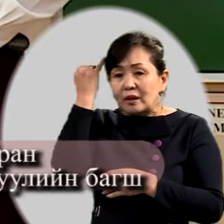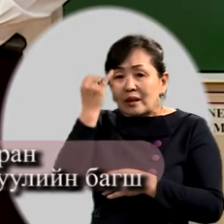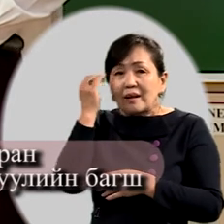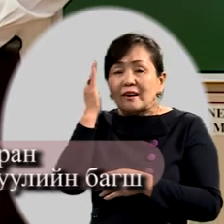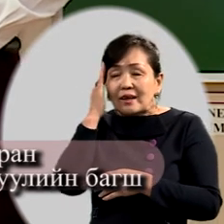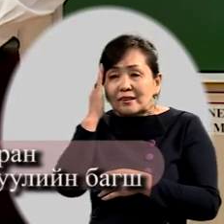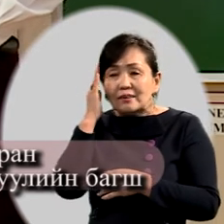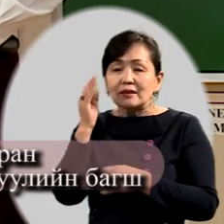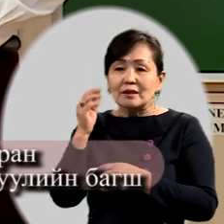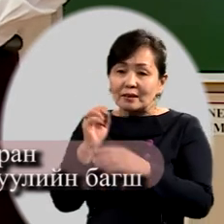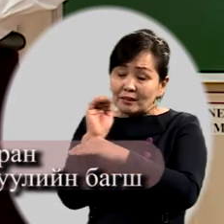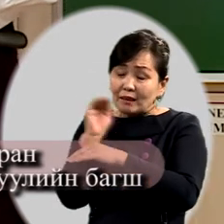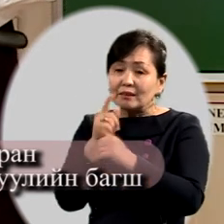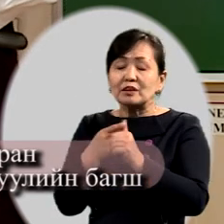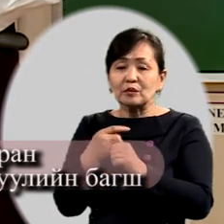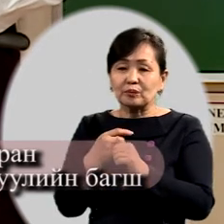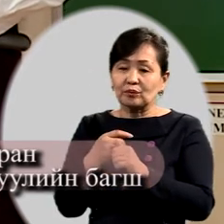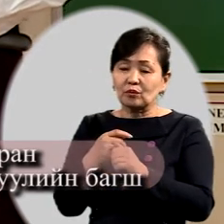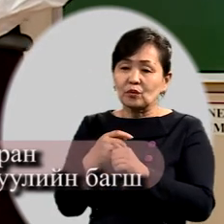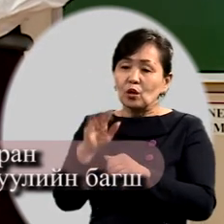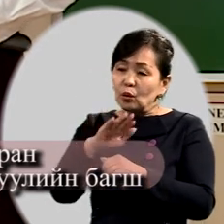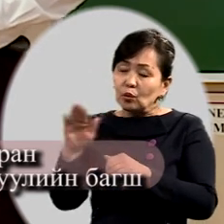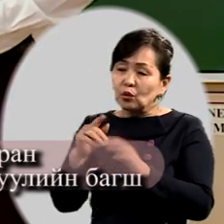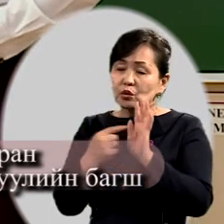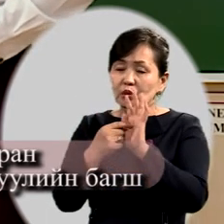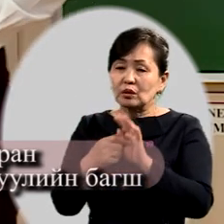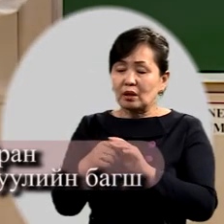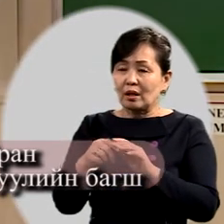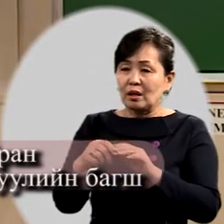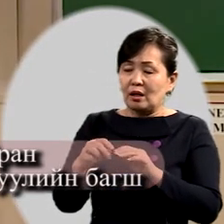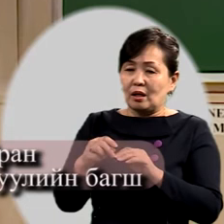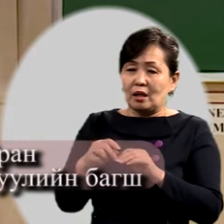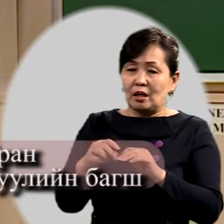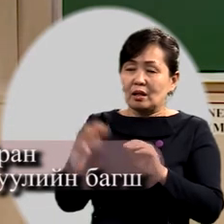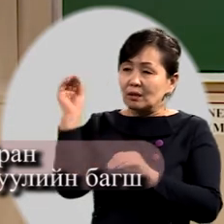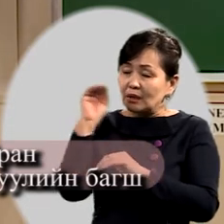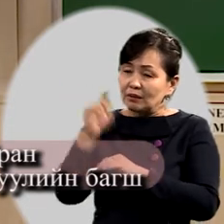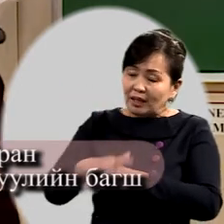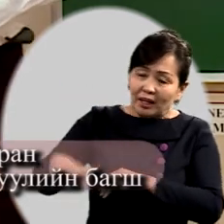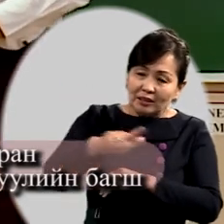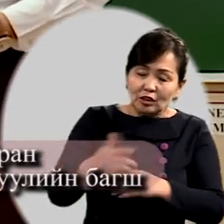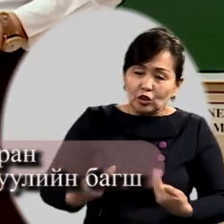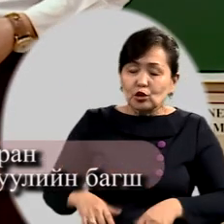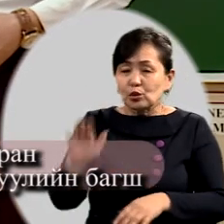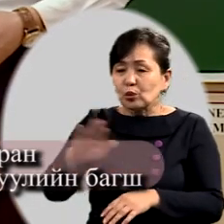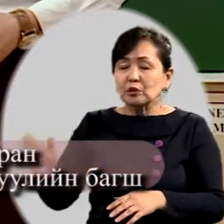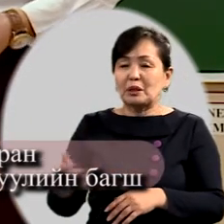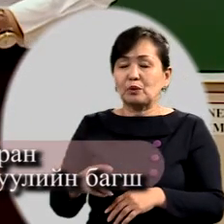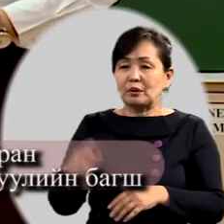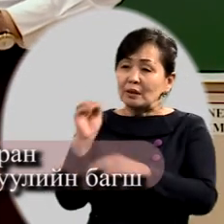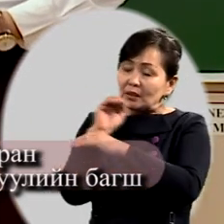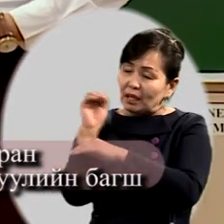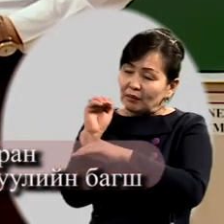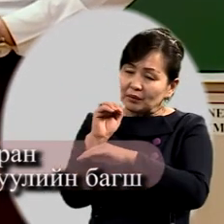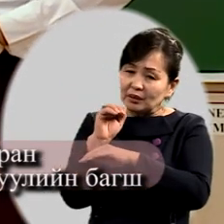бала суыры мол өлкенің баласы болуы да мүмкін. Алайда суыр туралы мінез құлқы жайында